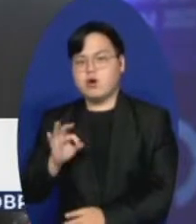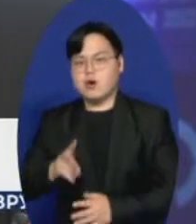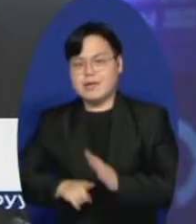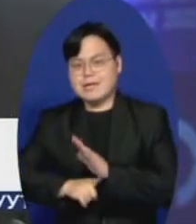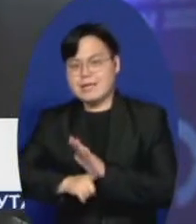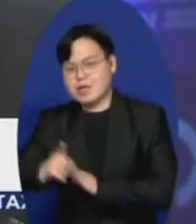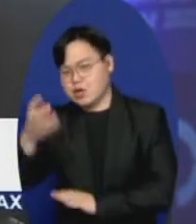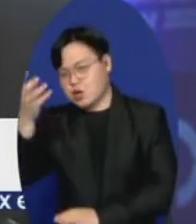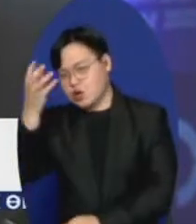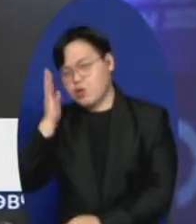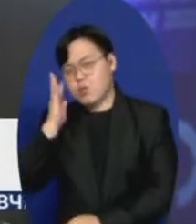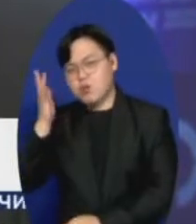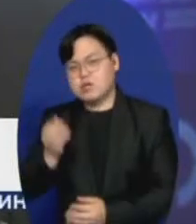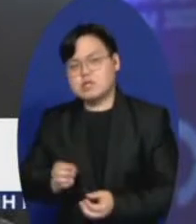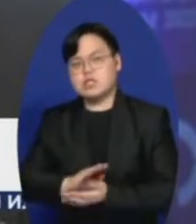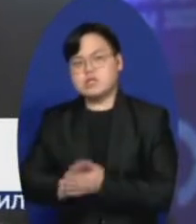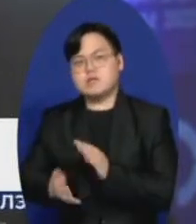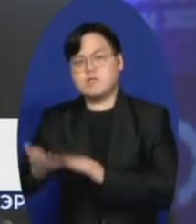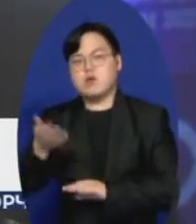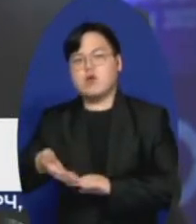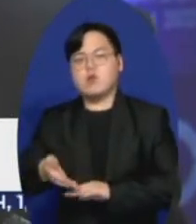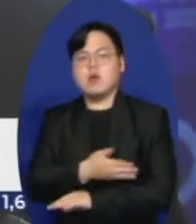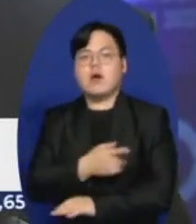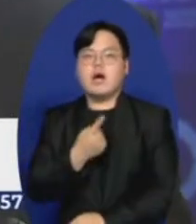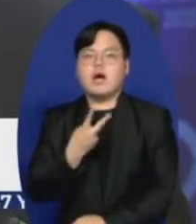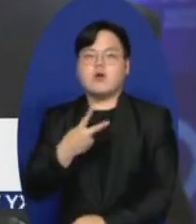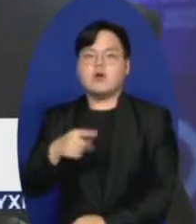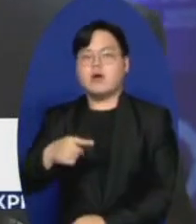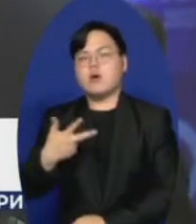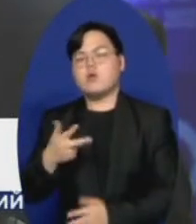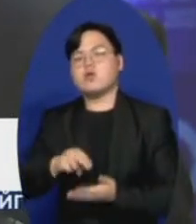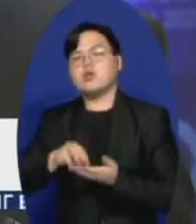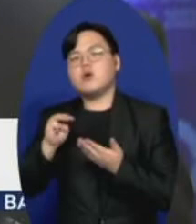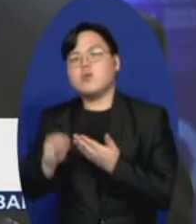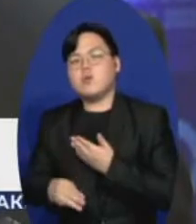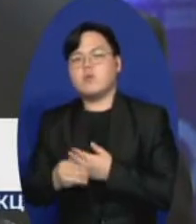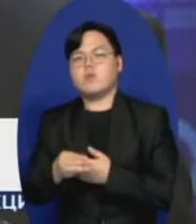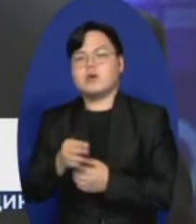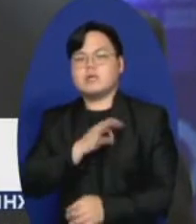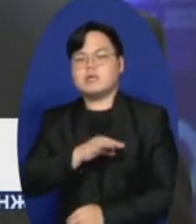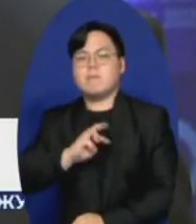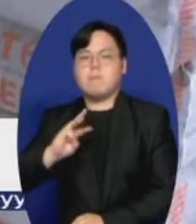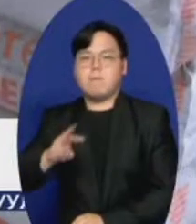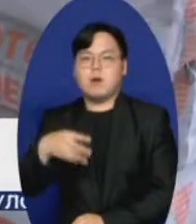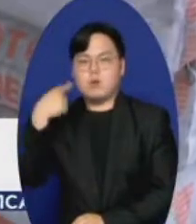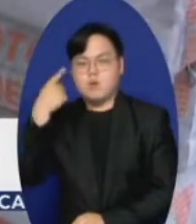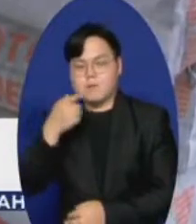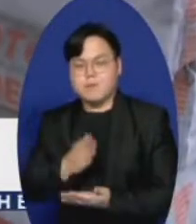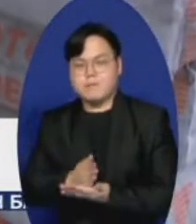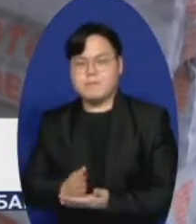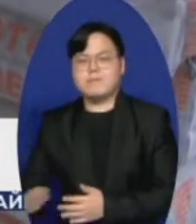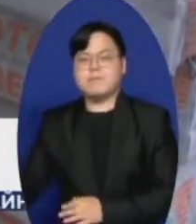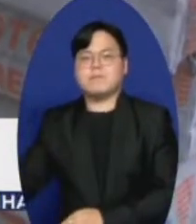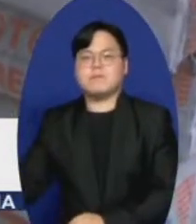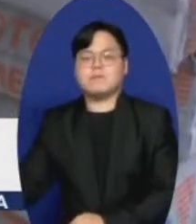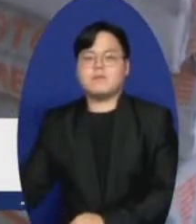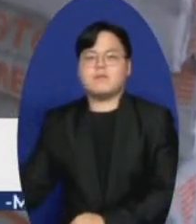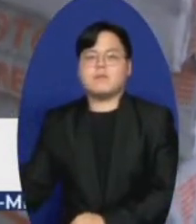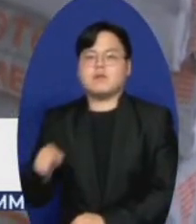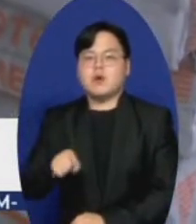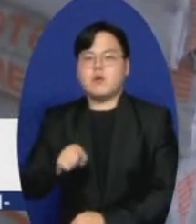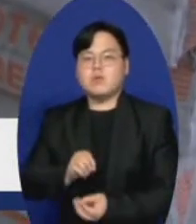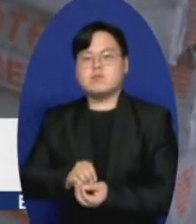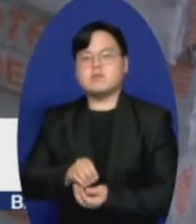төрийн менежмент шилжихээс өмнөх тэр алдагдлын нөхөд нэг 12-13 тэрбум дөрвийн цэвэр ашигтай гарах болов гэсэн төсөлтөө байна.